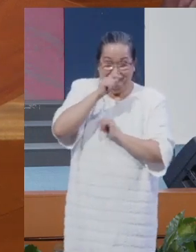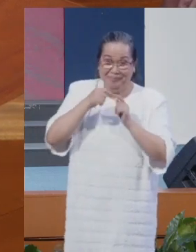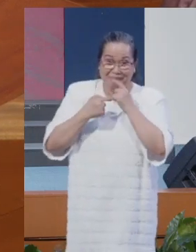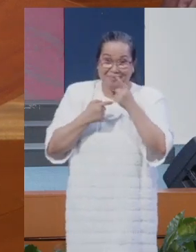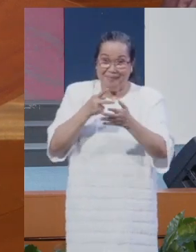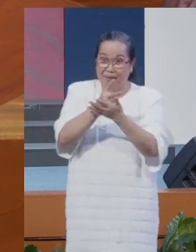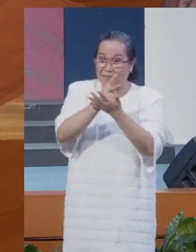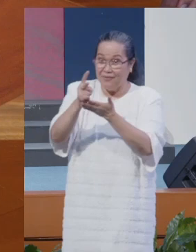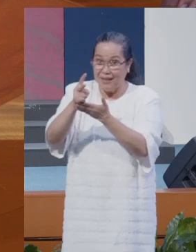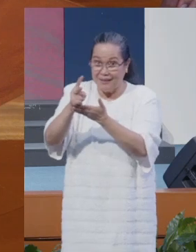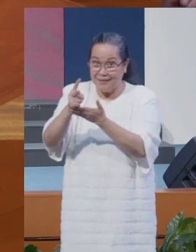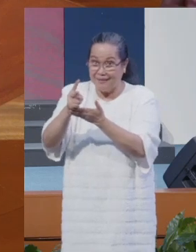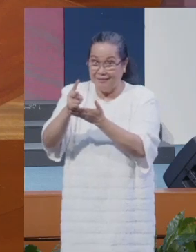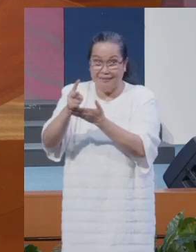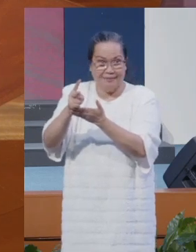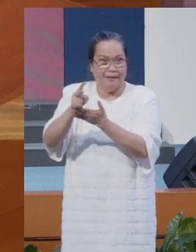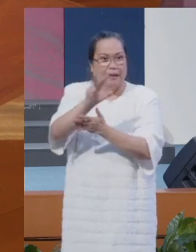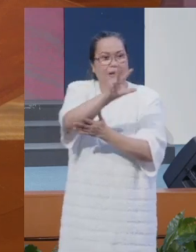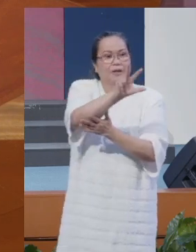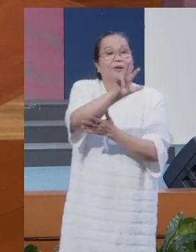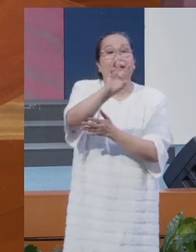verse